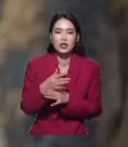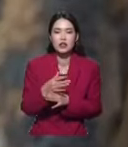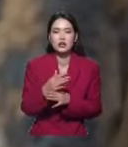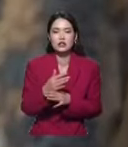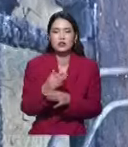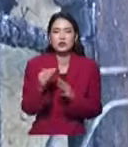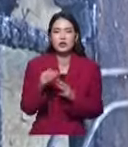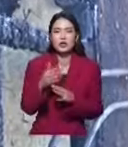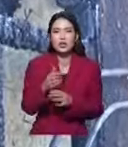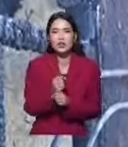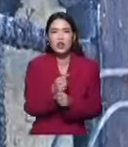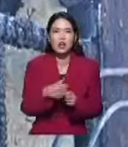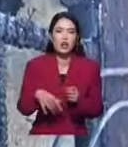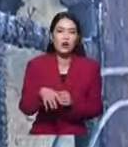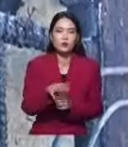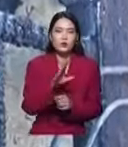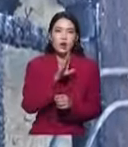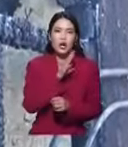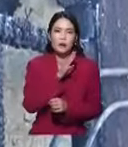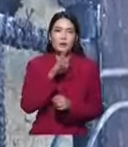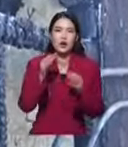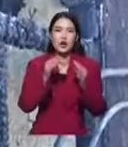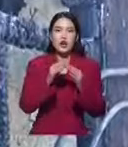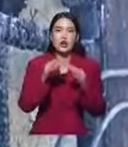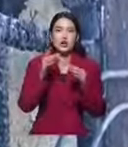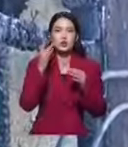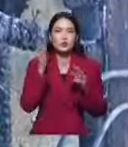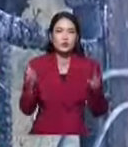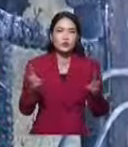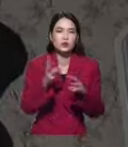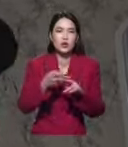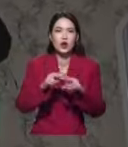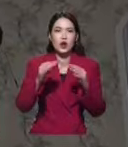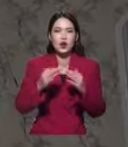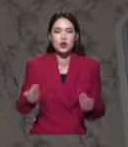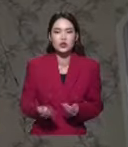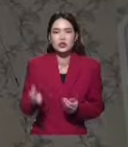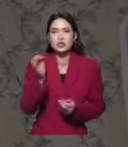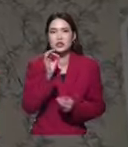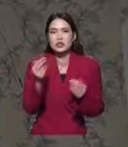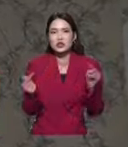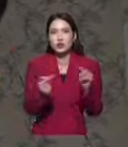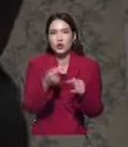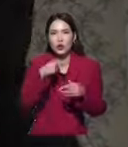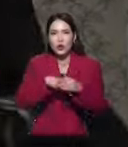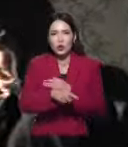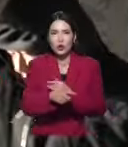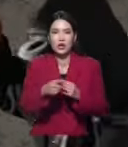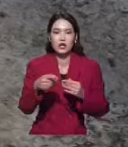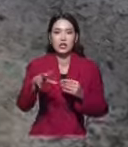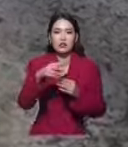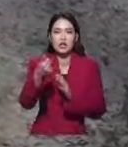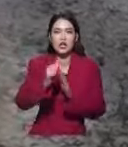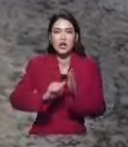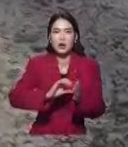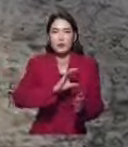кредитке салынған. Шатыры жарым жартылай өртенгенмен, бұл үй тұруға жарамсыз, іште қалған дүние мүлікте бүлінген. Қиын